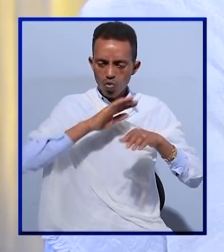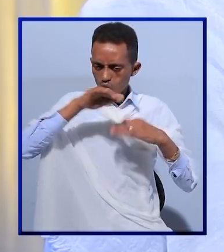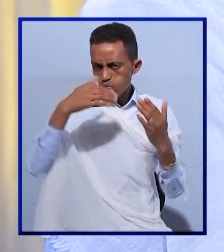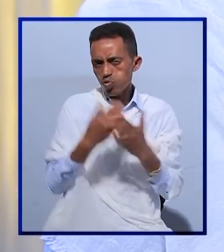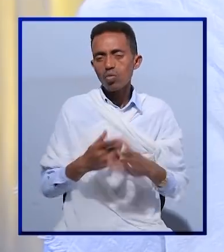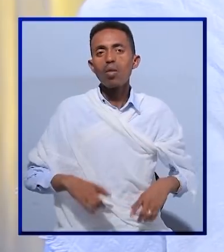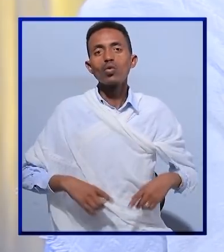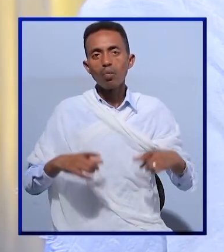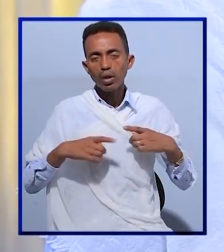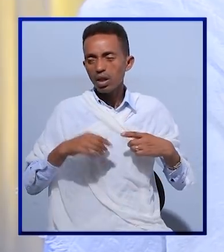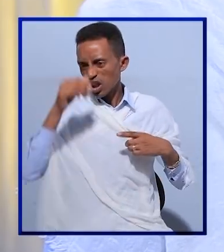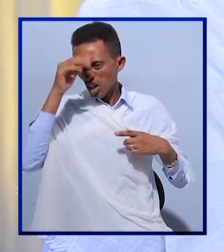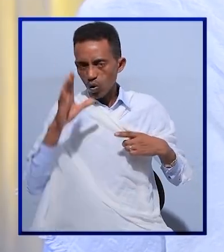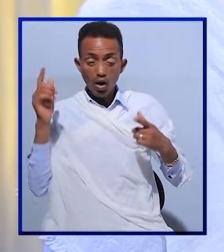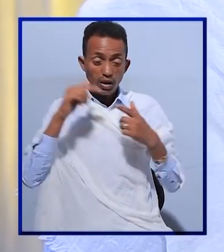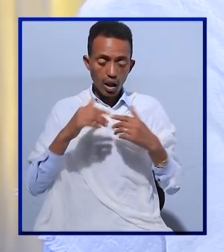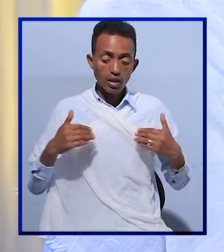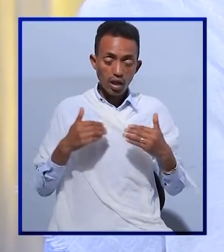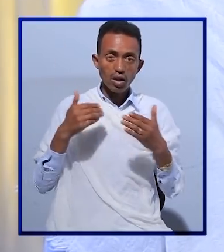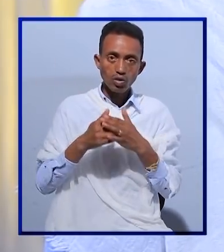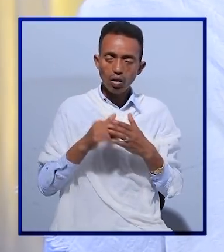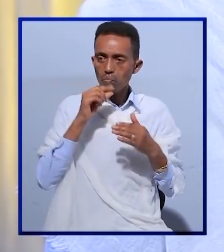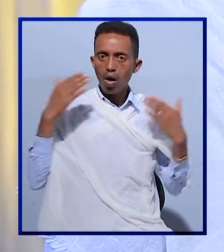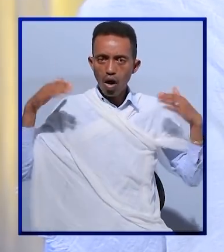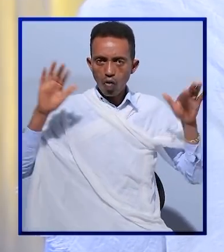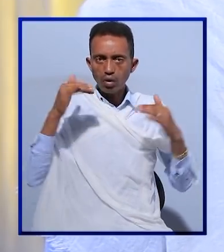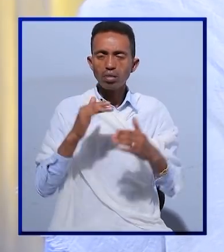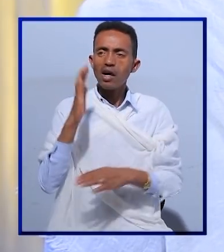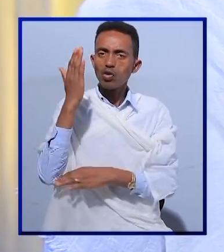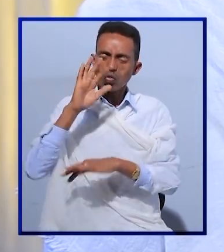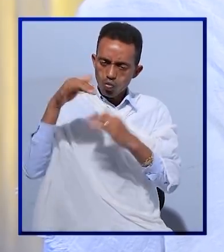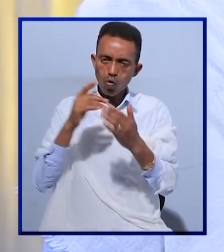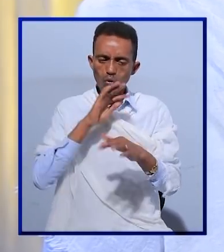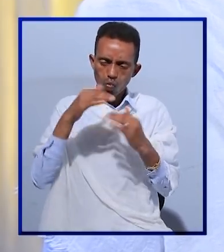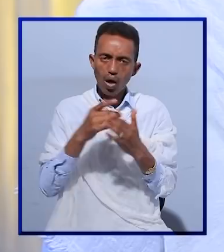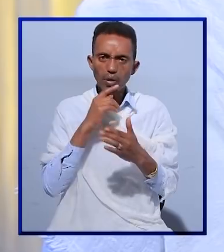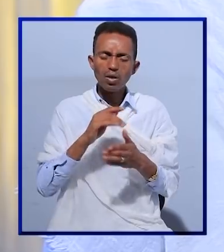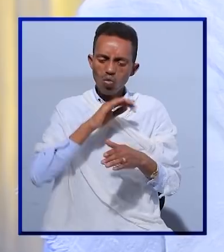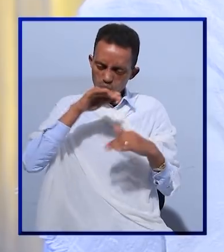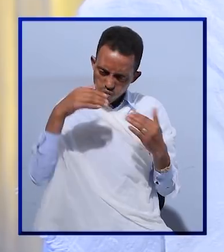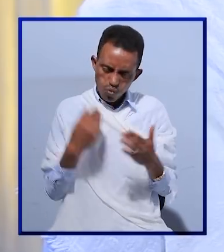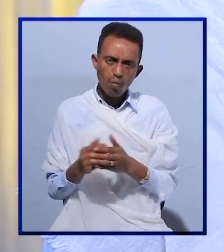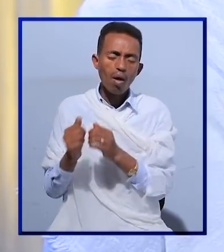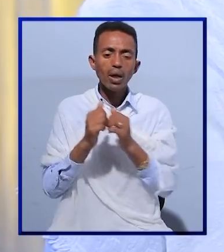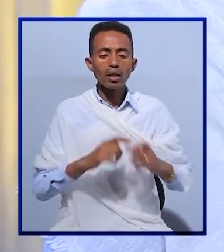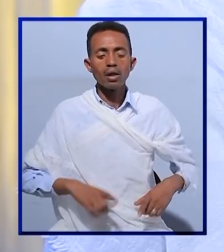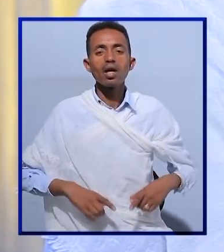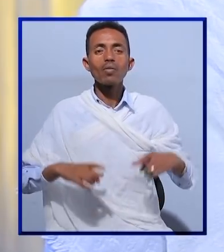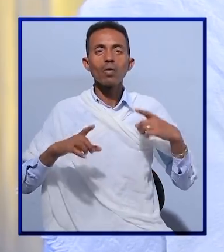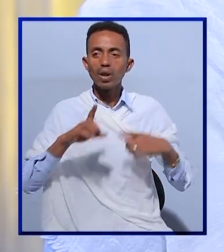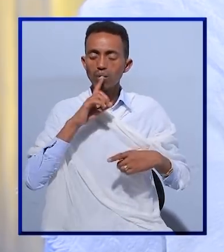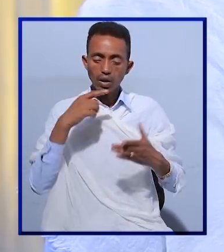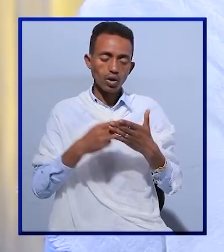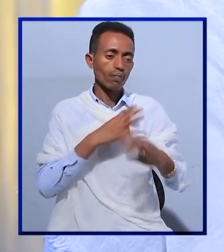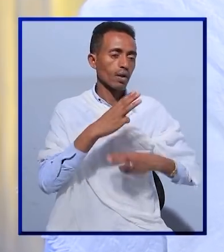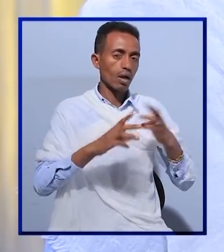ግን ሁሉም የሚኖርባት ነው። ከሰው እስከ እንስሳ፣ አዋፋት፣ እጽዋት፣ ሁሉም እንስሳ ዘቤት፣ እንስሳ ዘገዳም በአንድነት